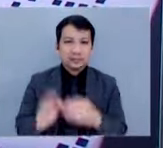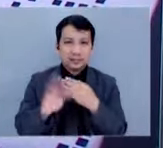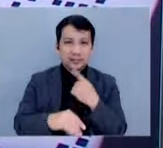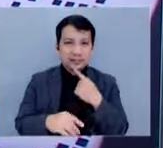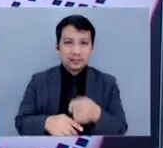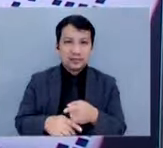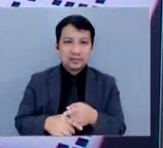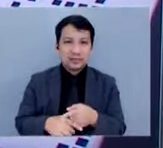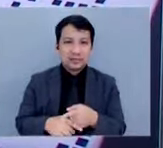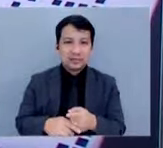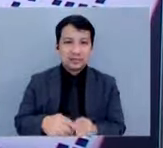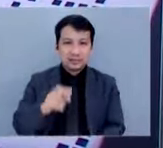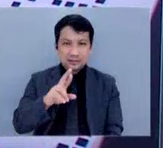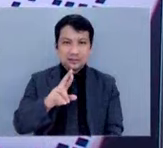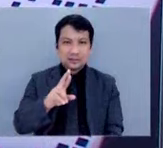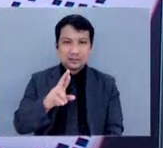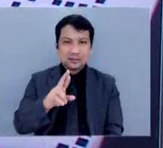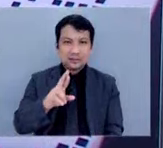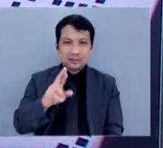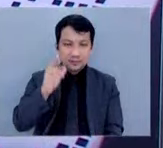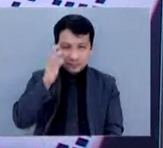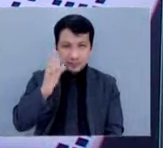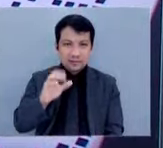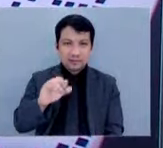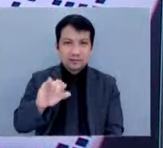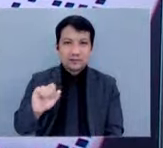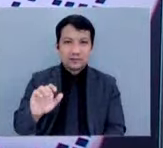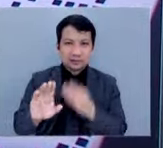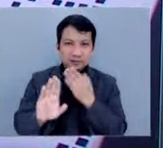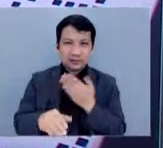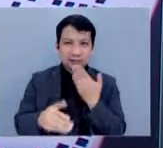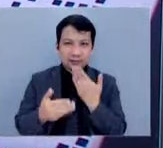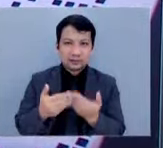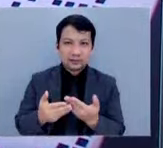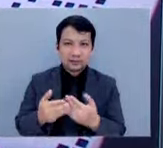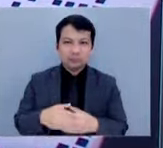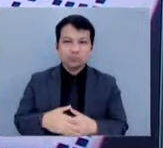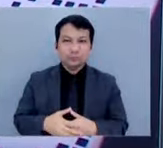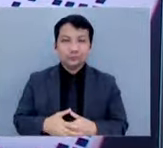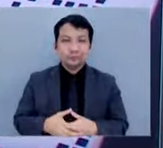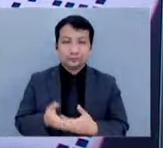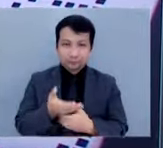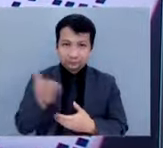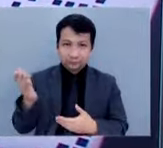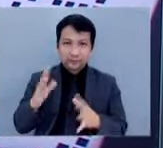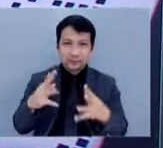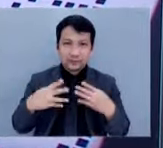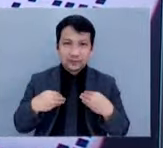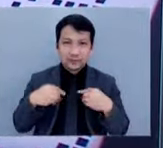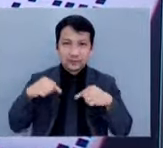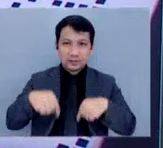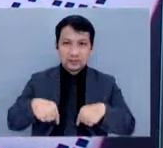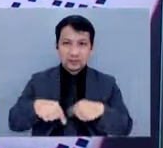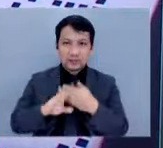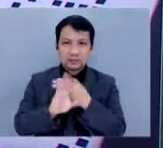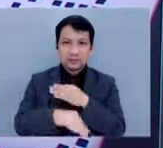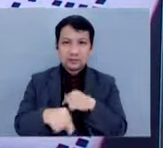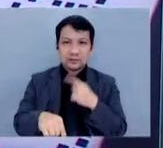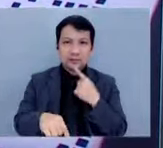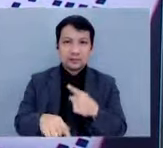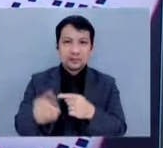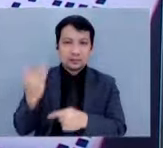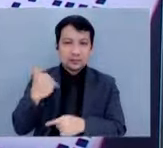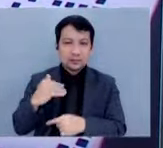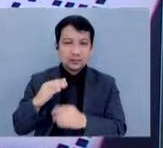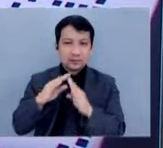si Ruth. Ana Cabal. Thank you. Maraming salamat at napaka-init ng pagtanggap sa aking pagbabalik sa aking dating tahanan. Dito